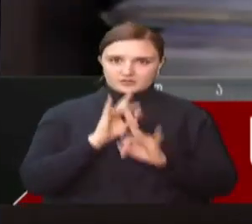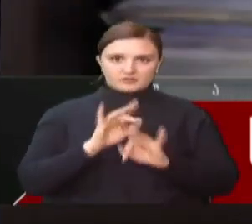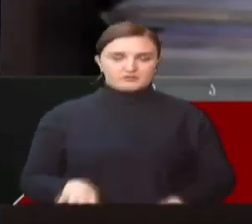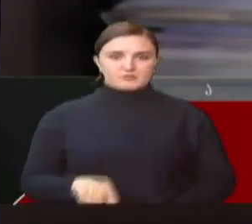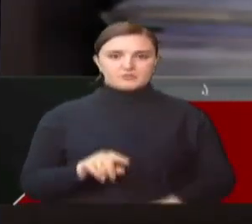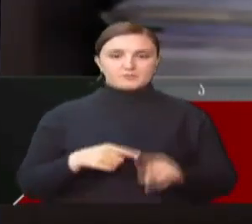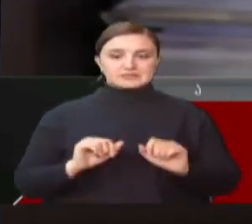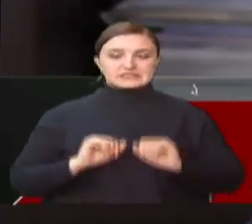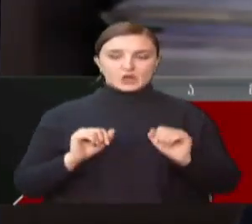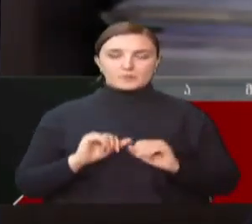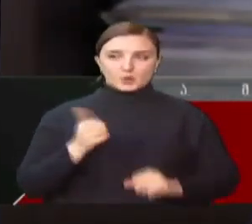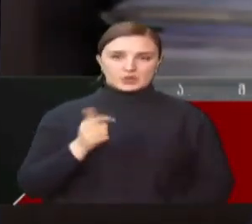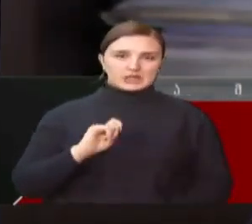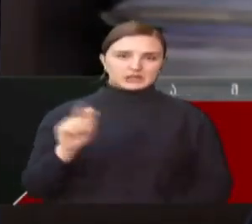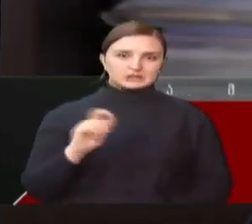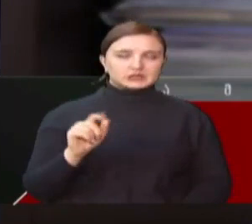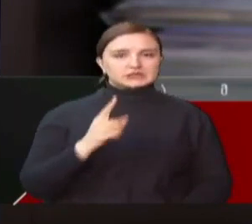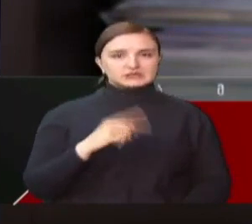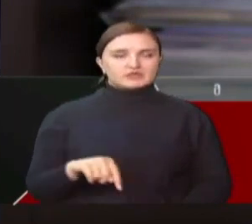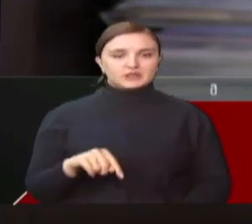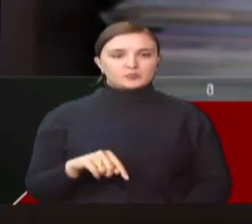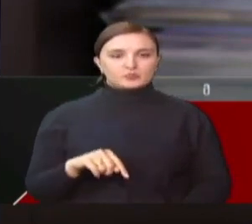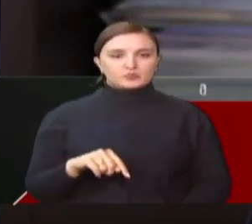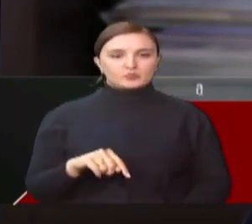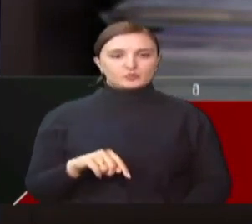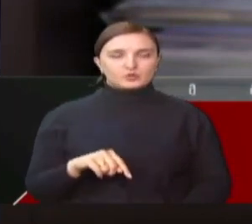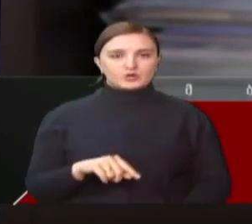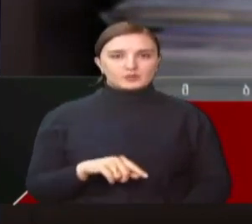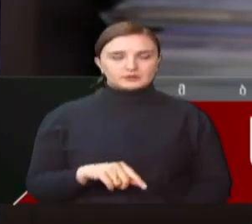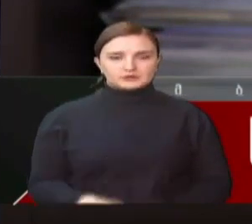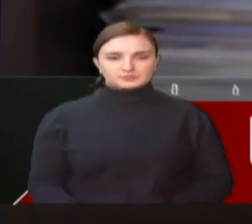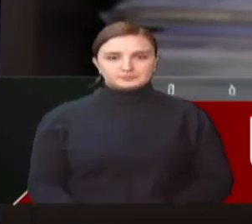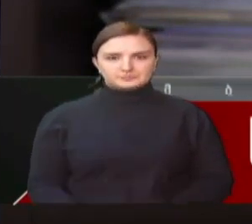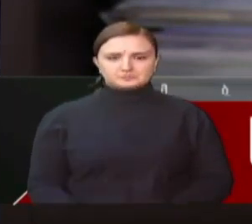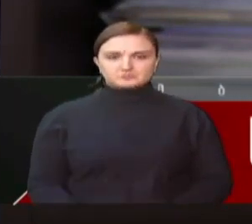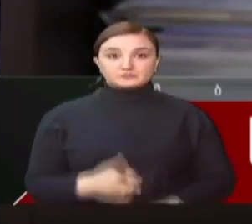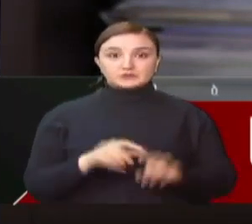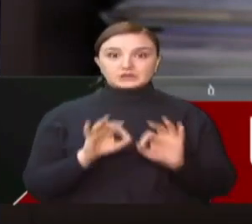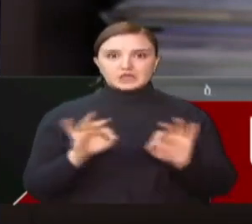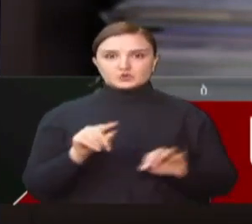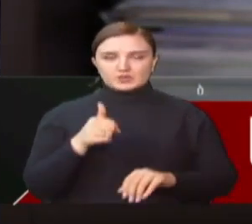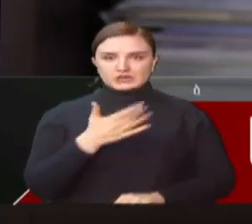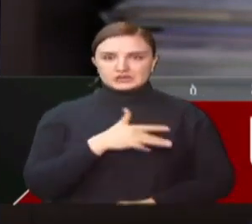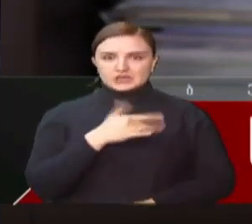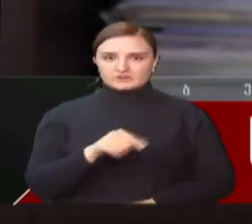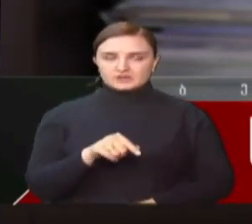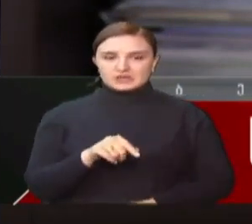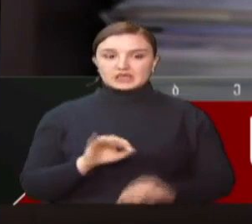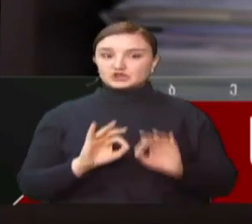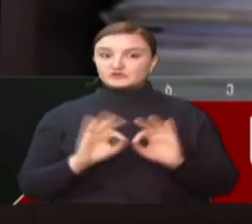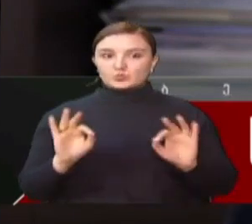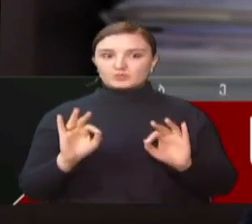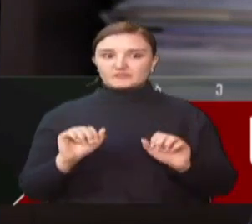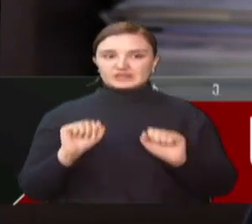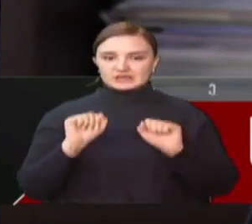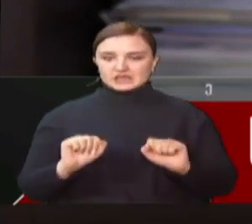te duari gada să xadim toro eșaval de bulo. Eș dîd eșet eșari aracio ule privi servici. Aracio ule privi dat swa